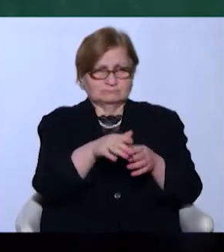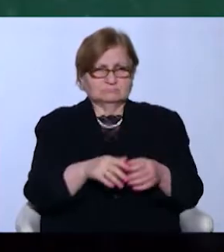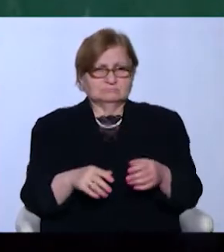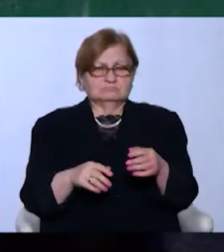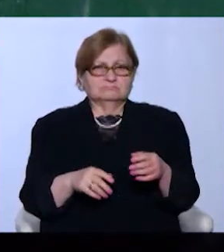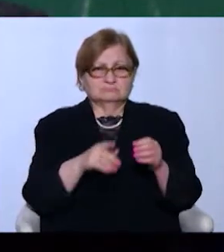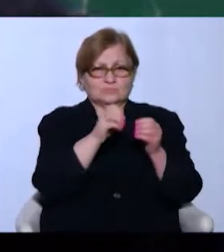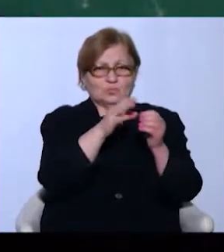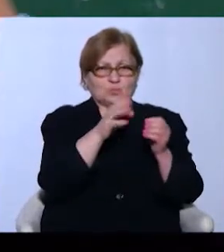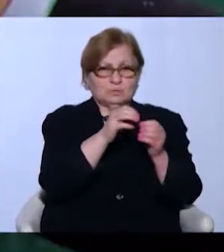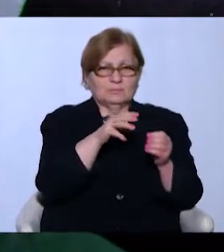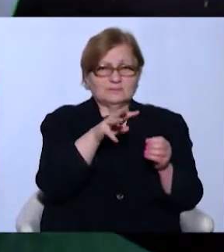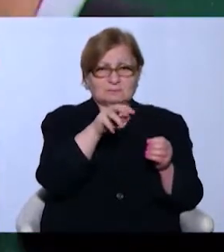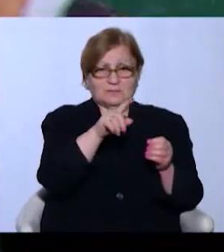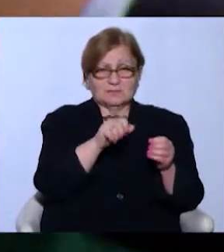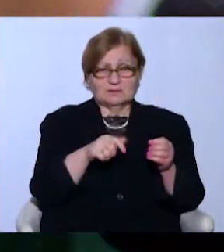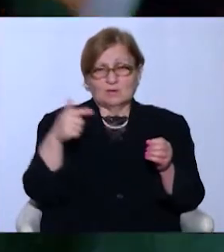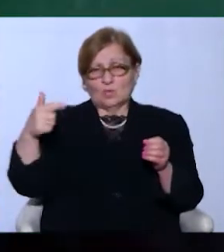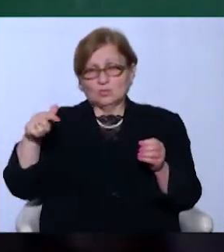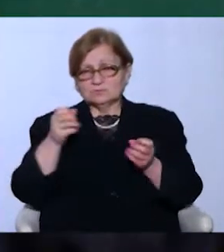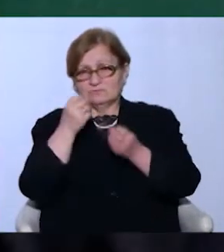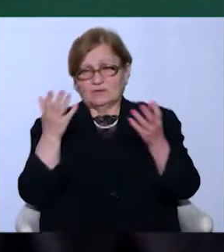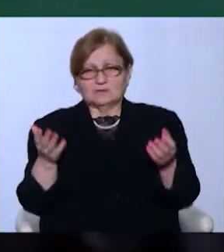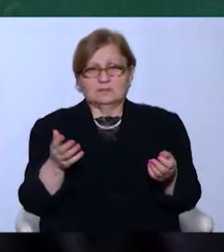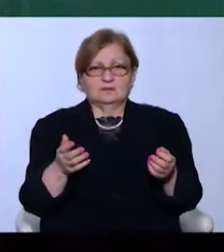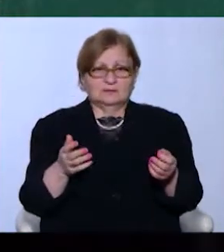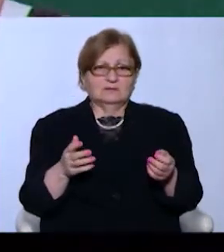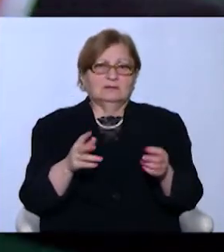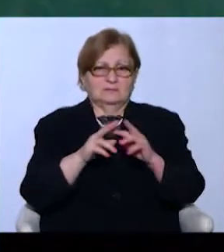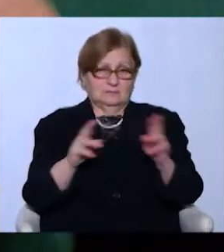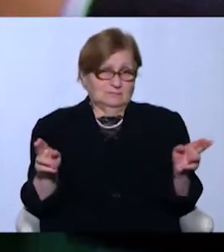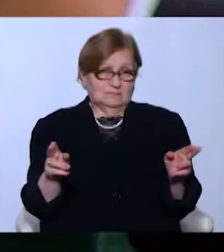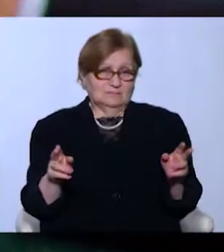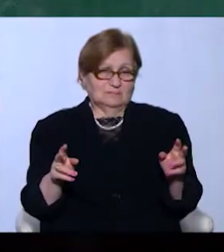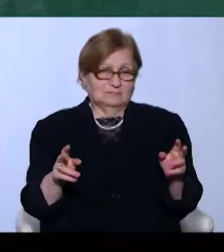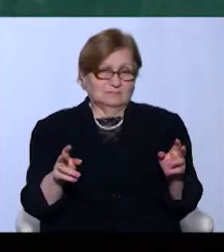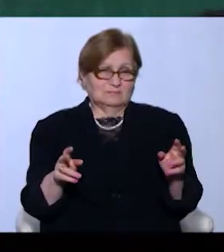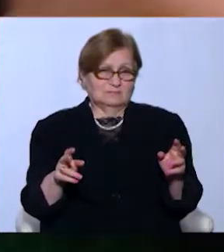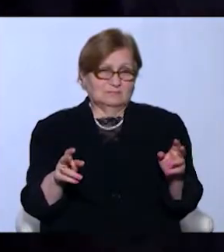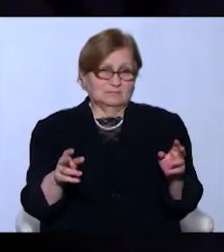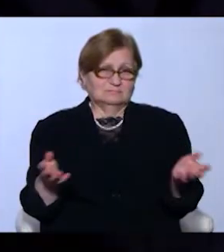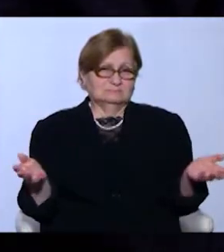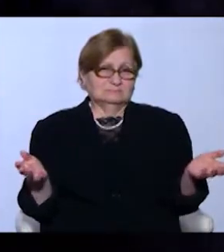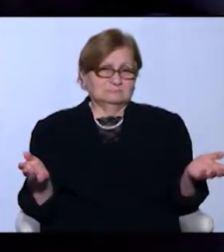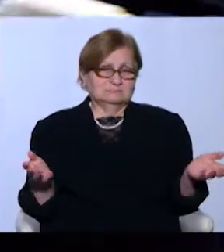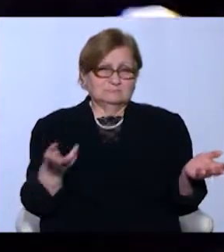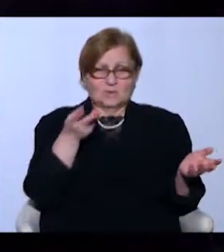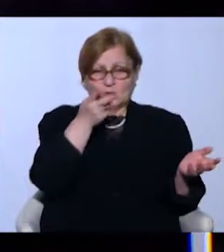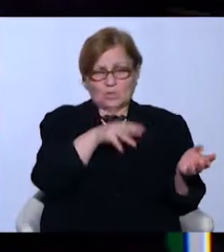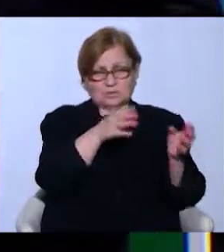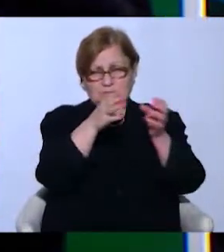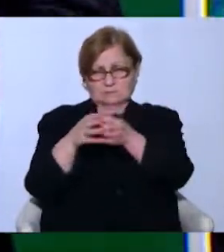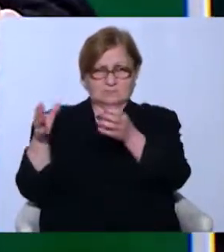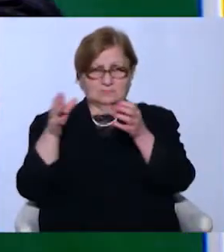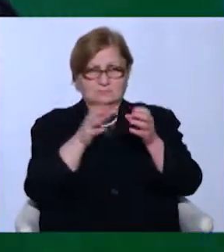15 მიხაკი, 20 ვარდი. 15 მიხაკი, 20 ვარდი. ა ბატონო. ორი თაიგული